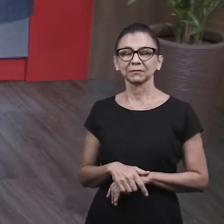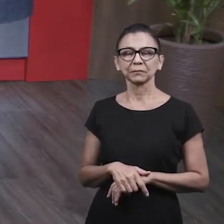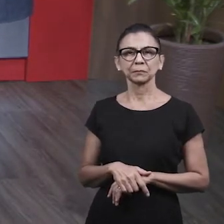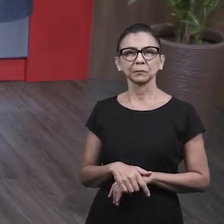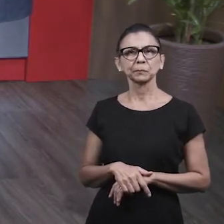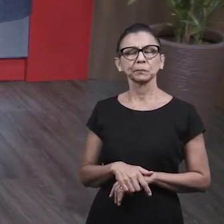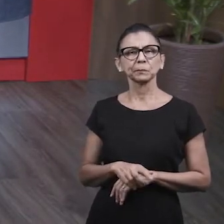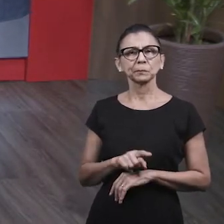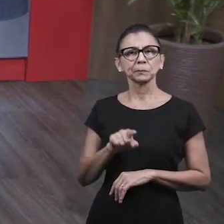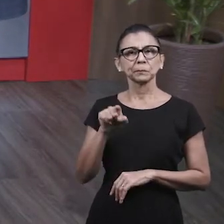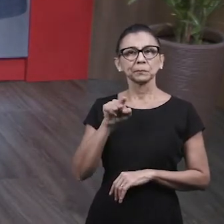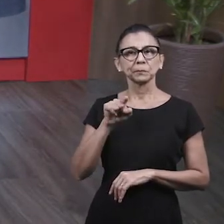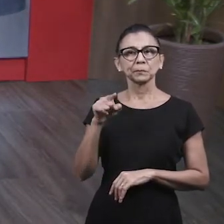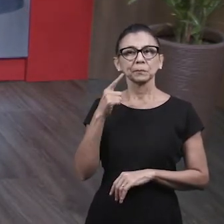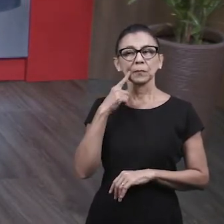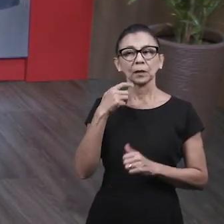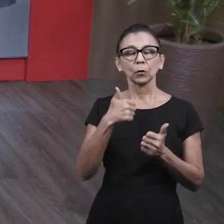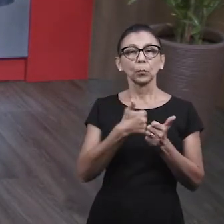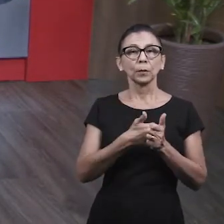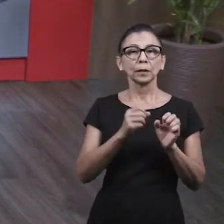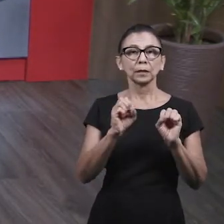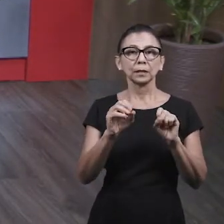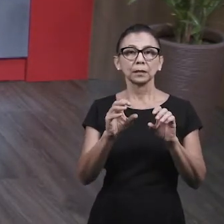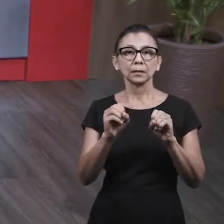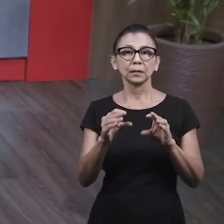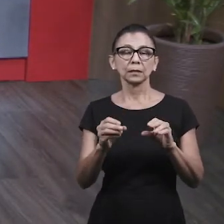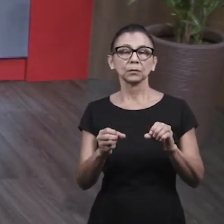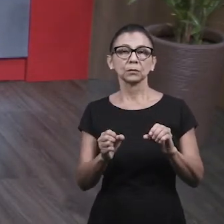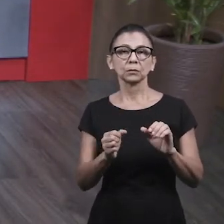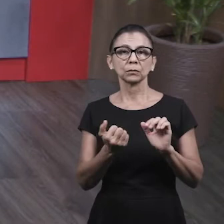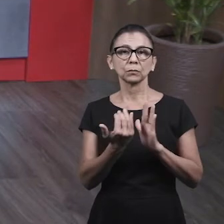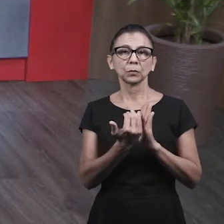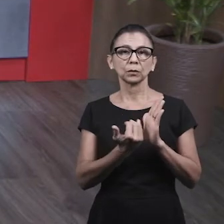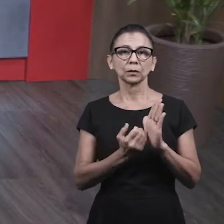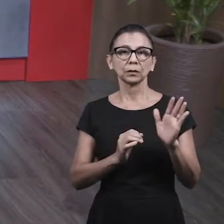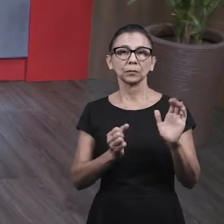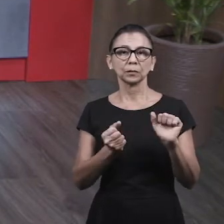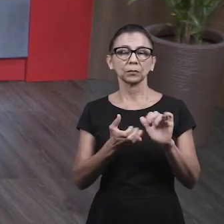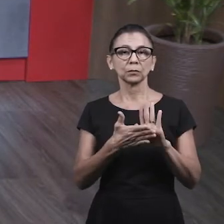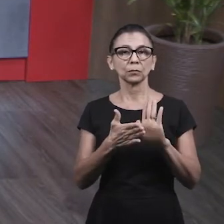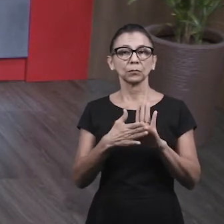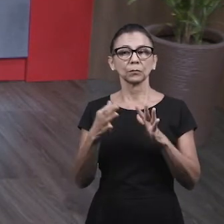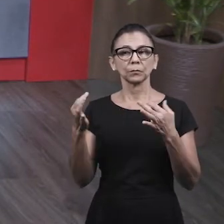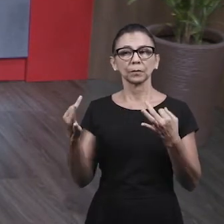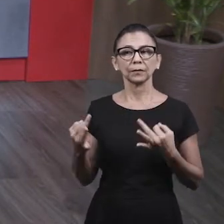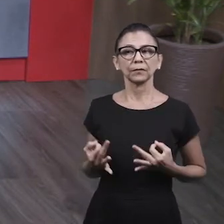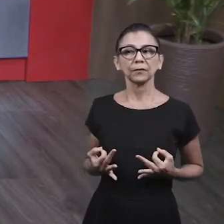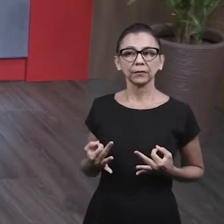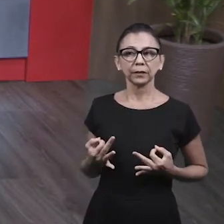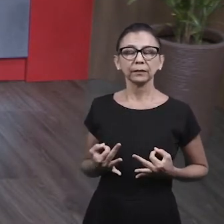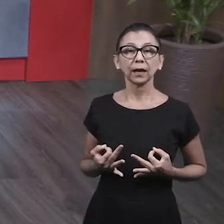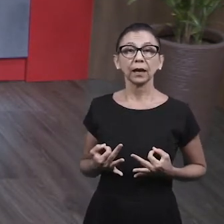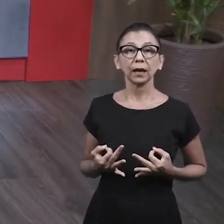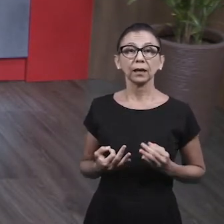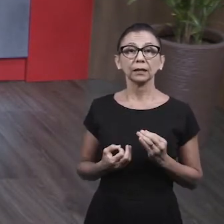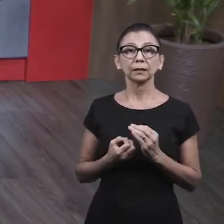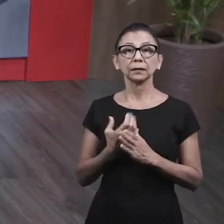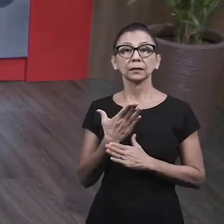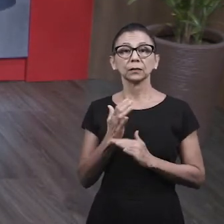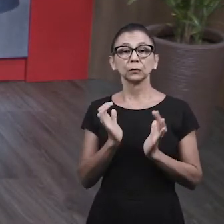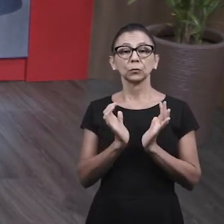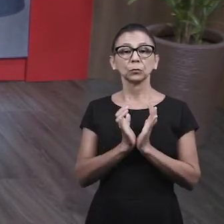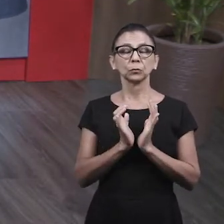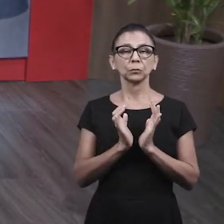dans la ville de Armação dos Búzios, au Rio de Janeiro, ont compris l'enseignement de Parfaite Louange et ont développé dans